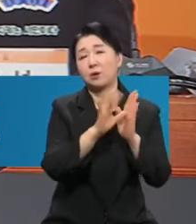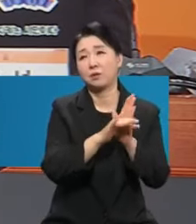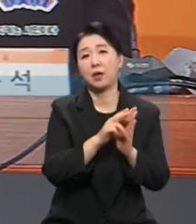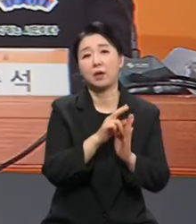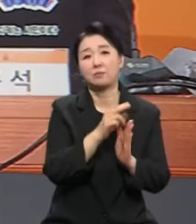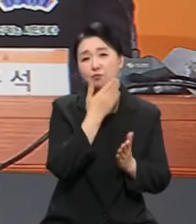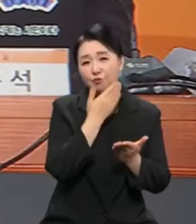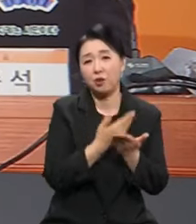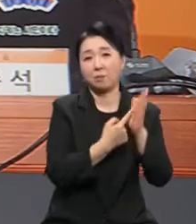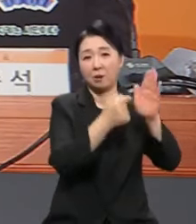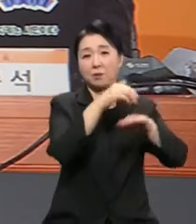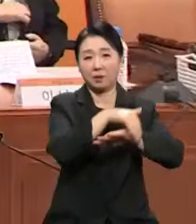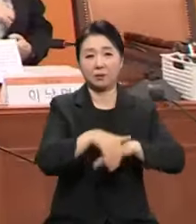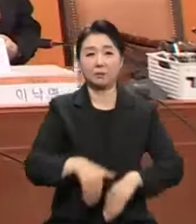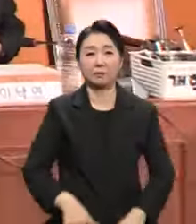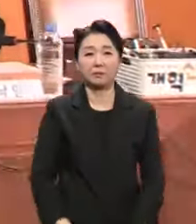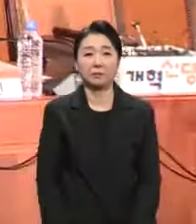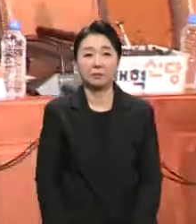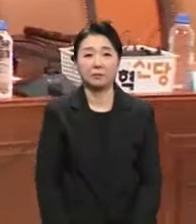박유미 기자입니다.